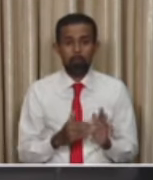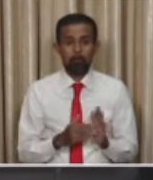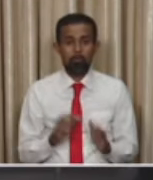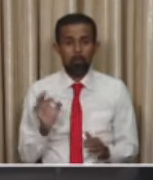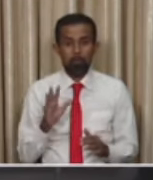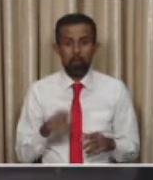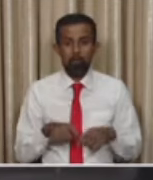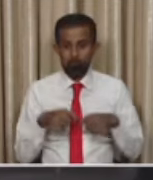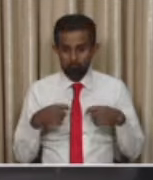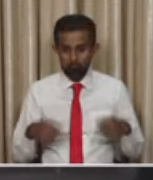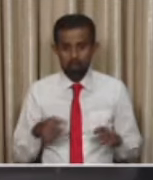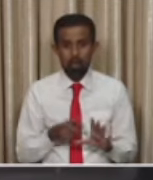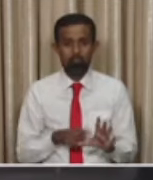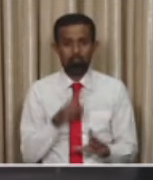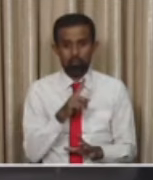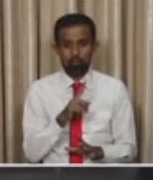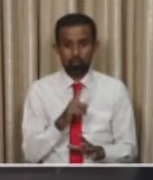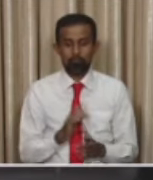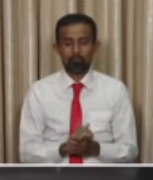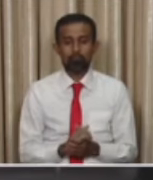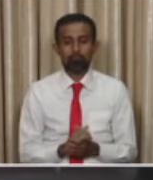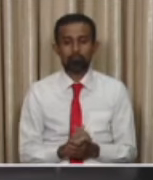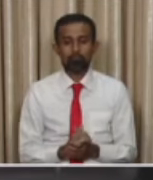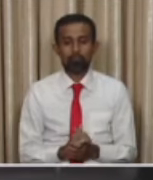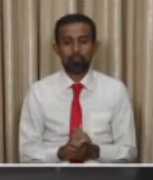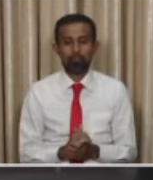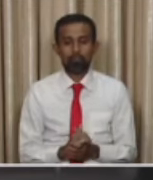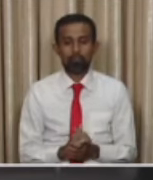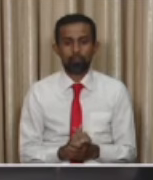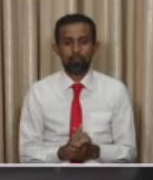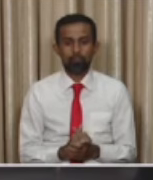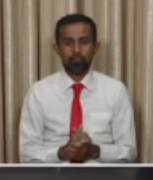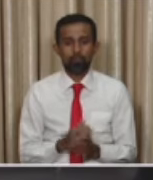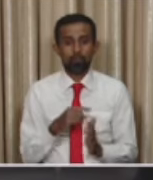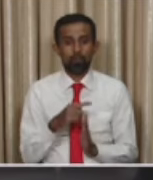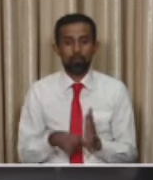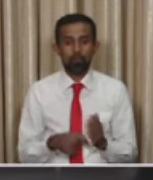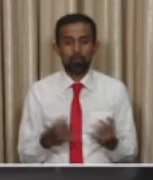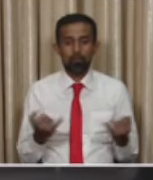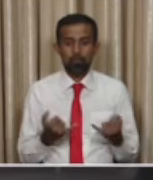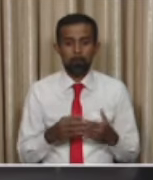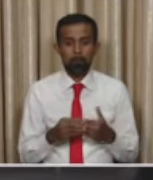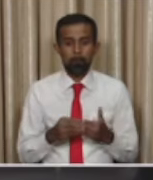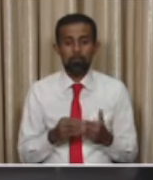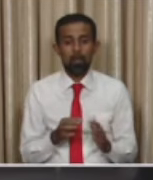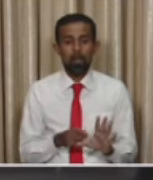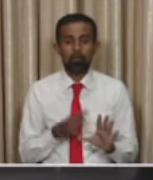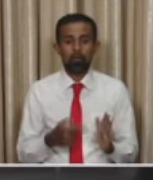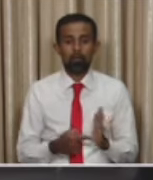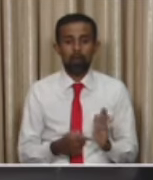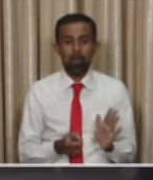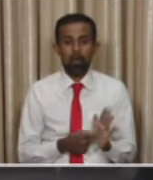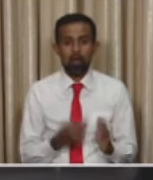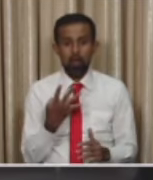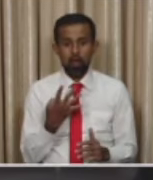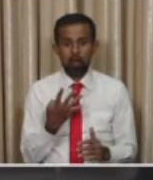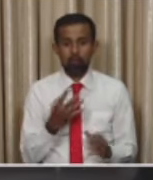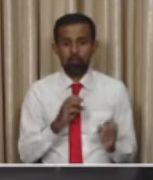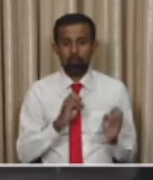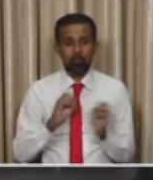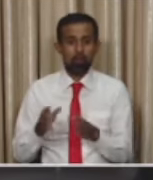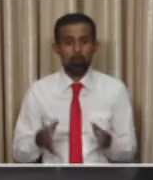වීදම් කරනවා අවුරුද්දකට. එතකොට අපි බැලුවොත් එහෙම ලංකාවේ කසල ප්ලාස්ටික් අවුරුද්දකට ටොන් 104ක් විසි කරනවා